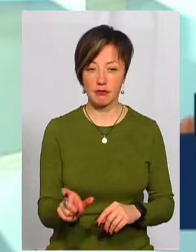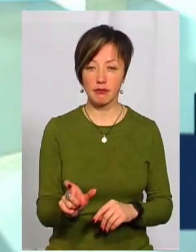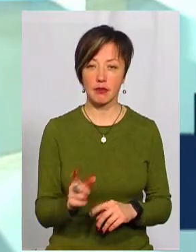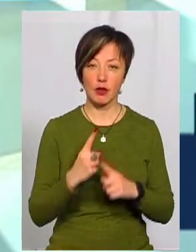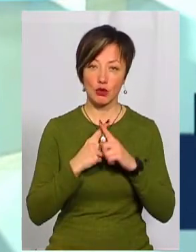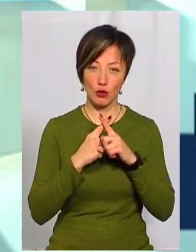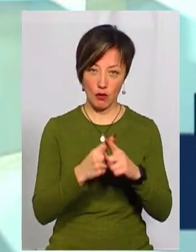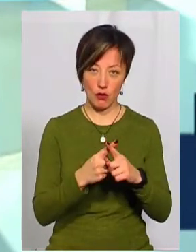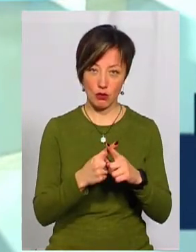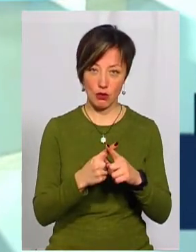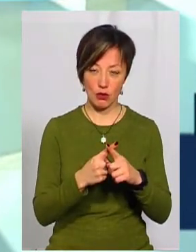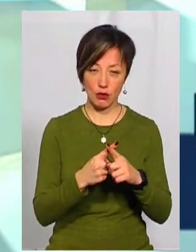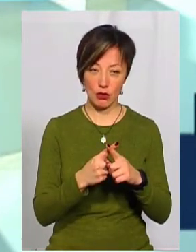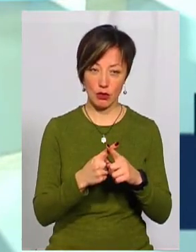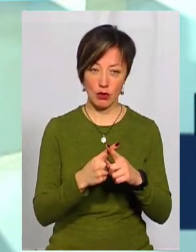яку супроводжує